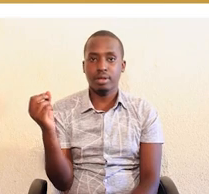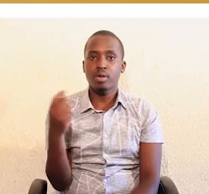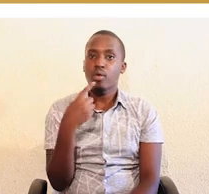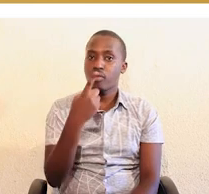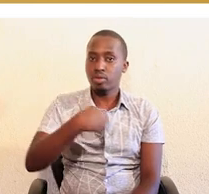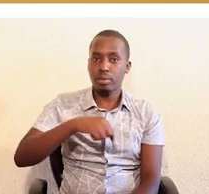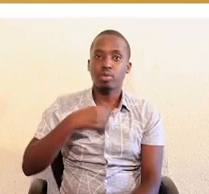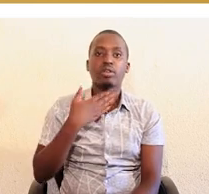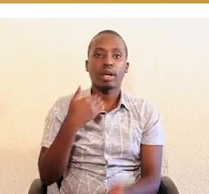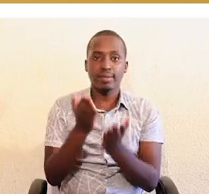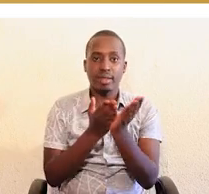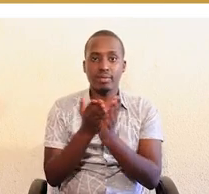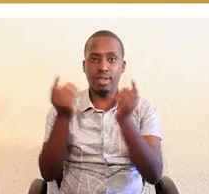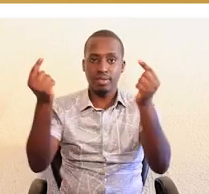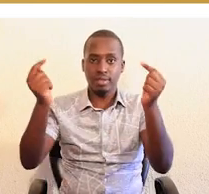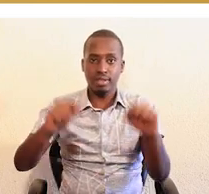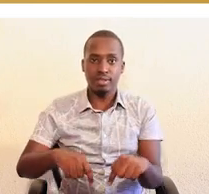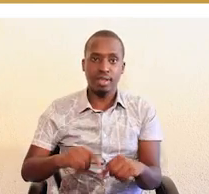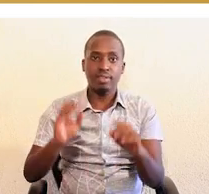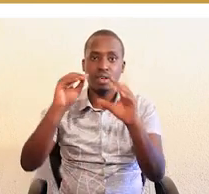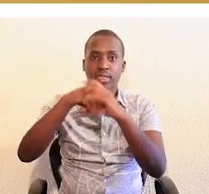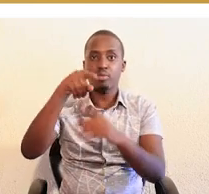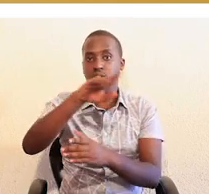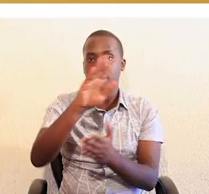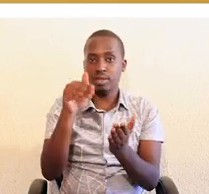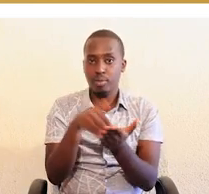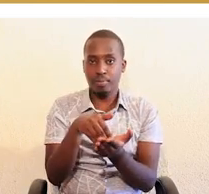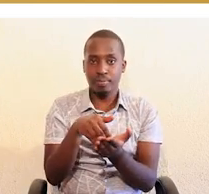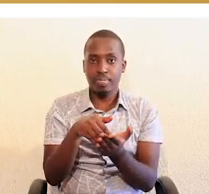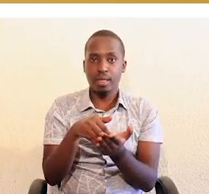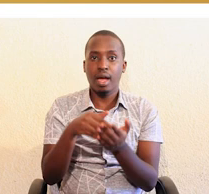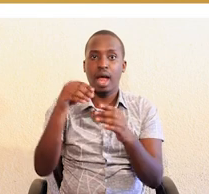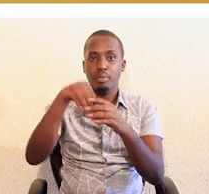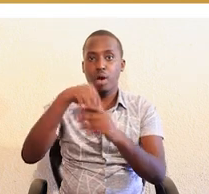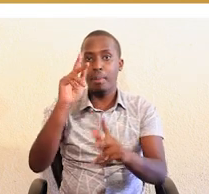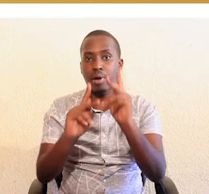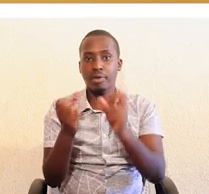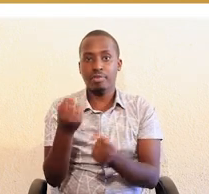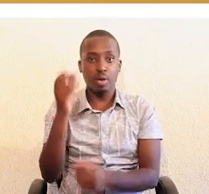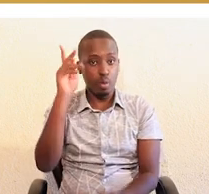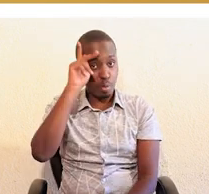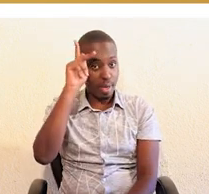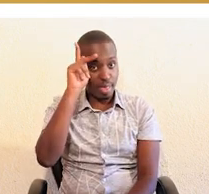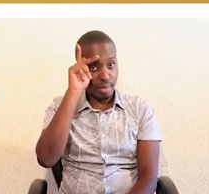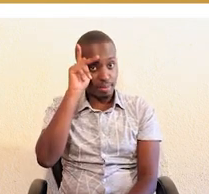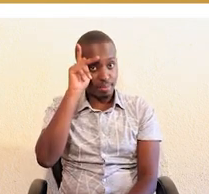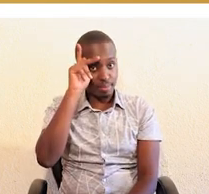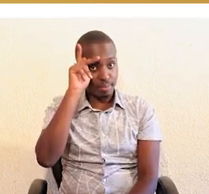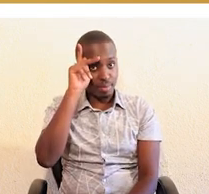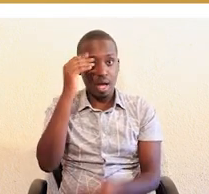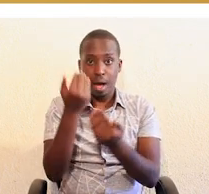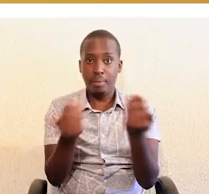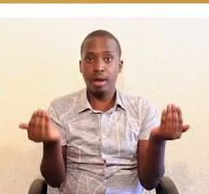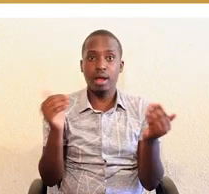ubona ko muri iyi gahunda turimo harimo parti ikomeye cyane yo kujyana